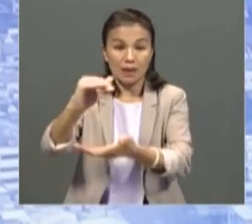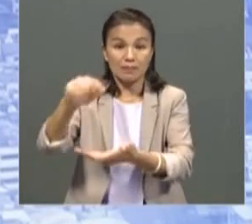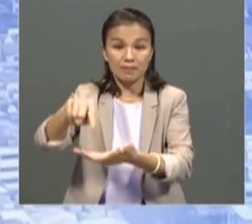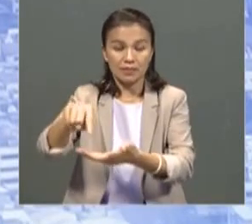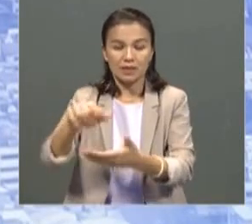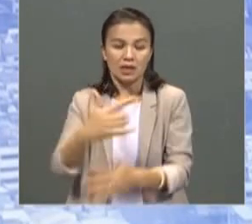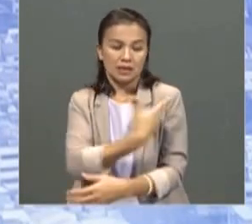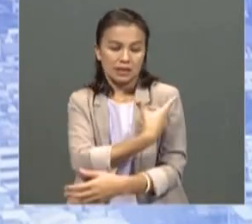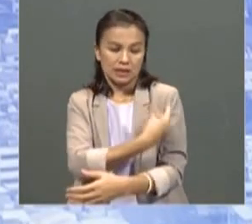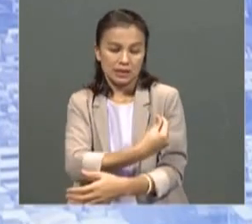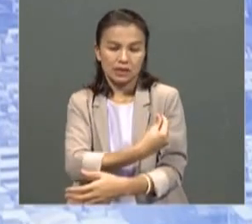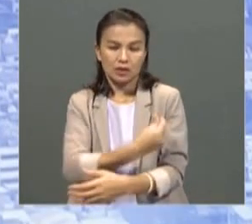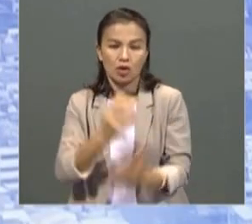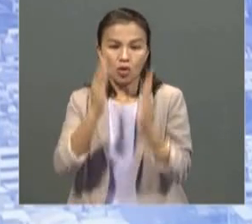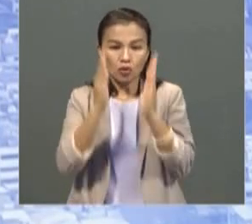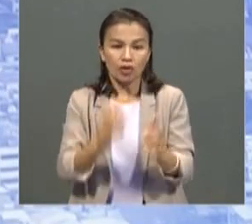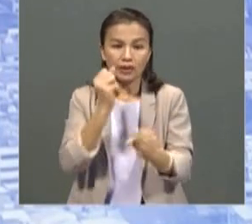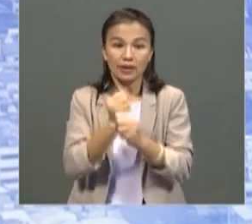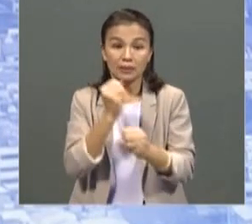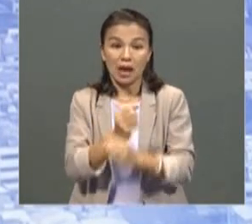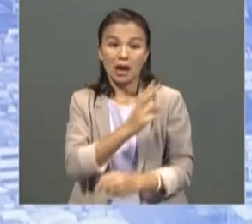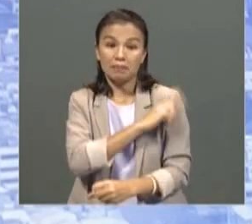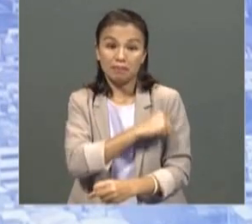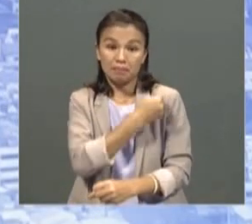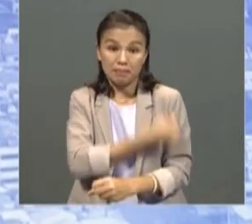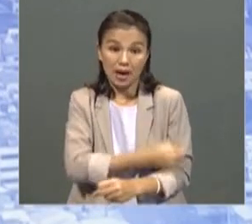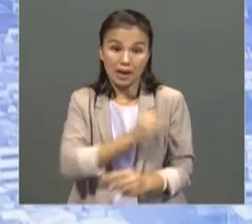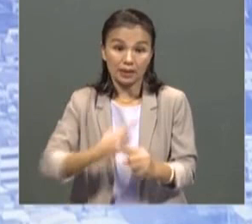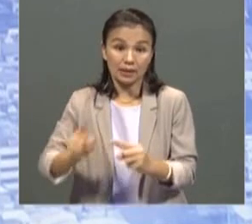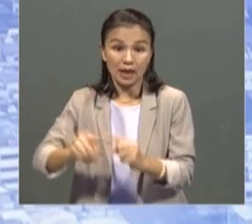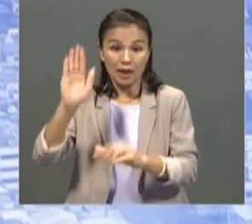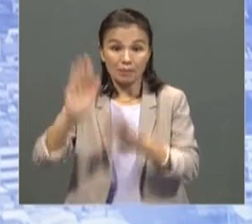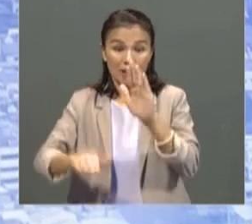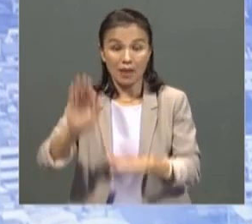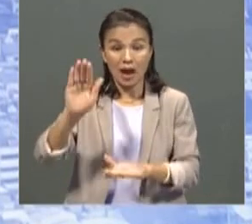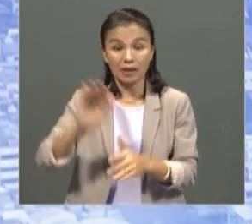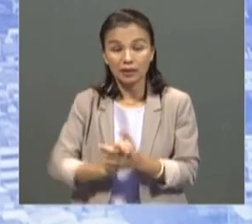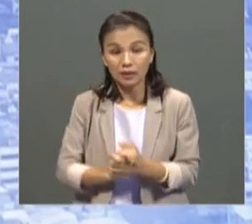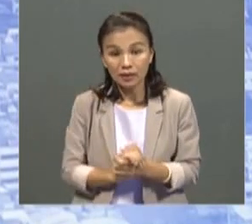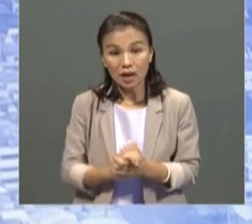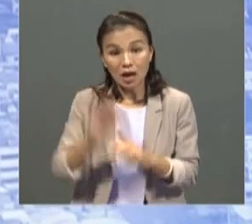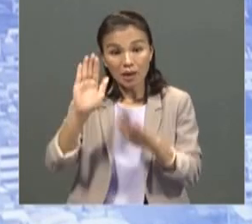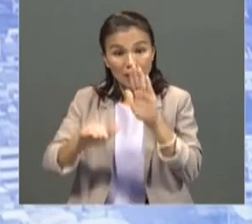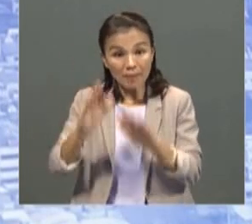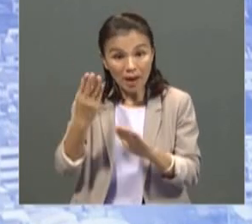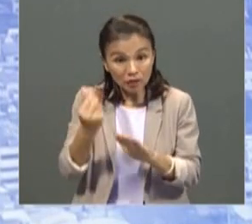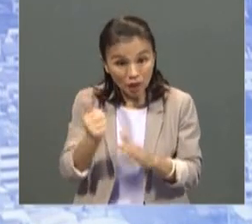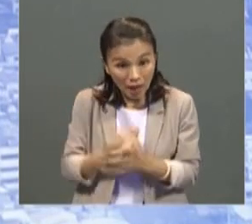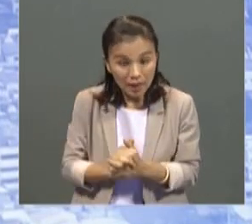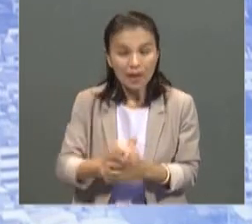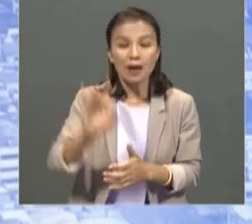အဓိကဦးစားပေးပြီးထိုးသွားမှာတော့ဒီစတမ်းမရေးဝန်ထမ်းတွေပေါ့နော်အဓိကအယောက်